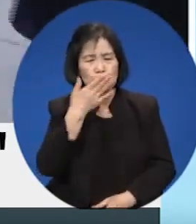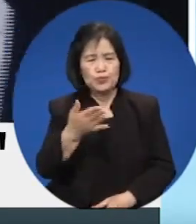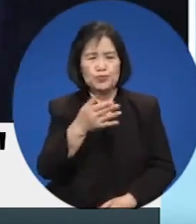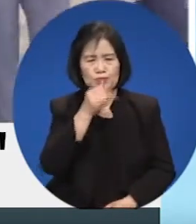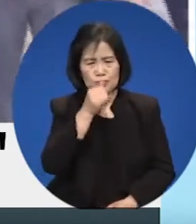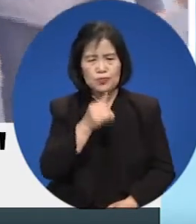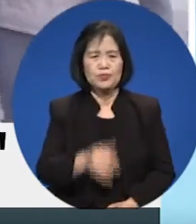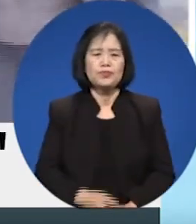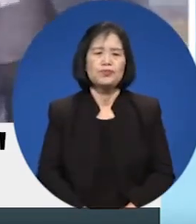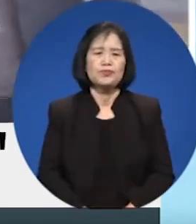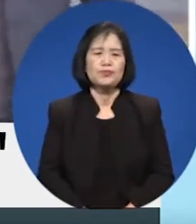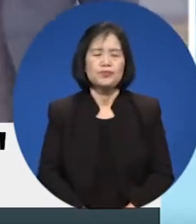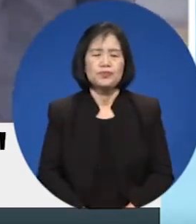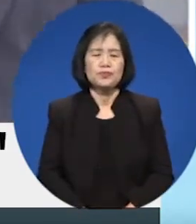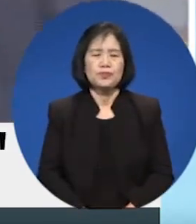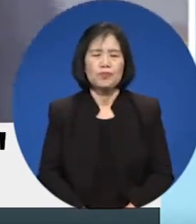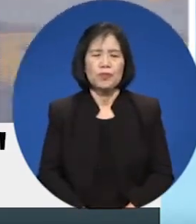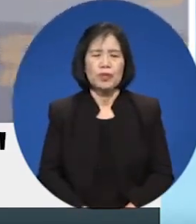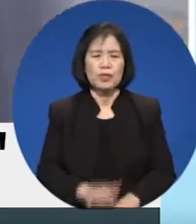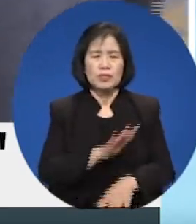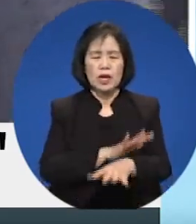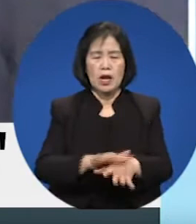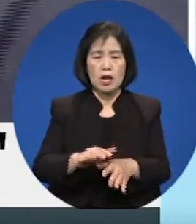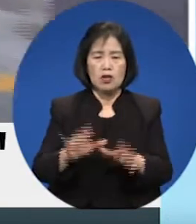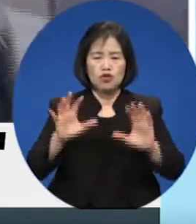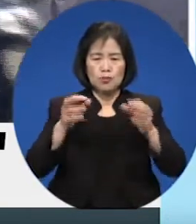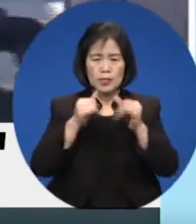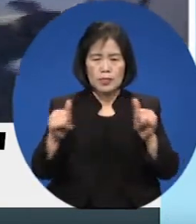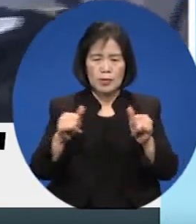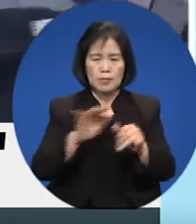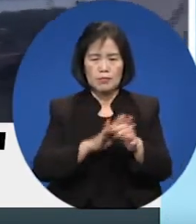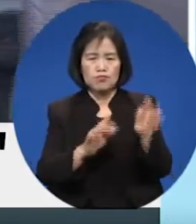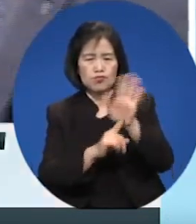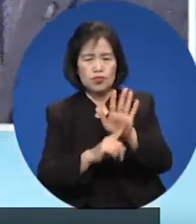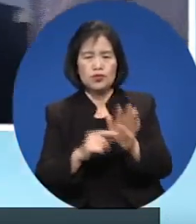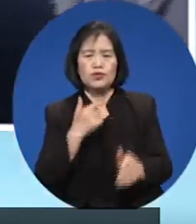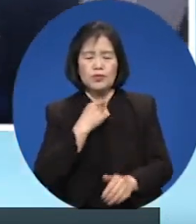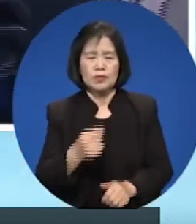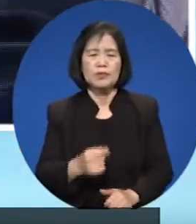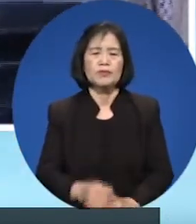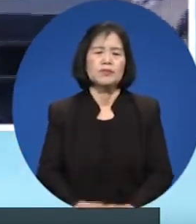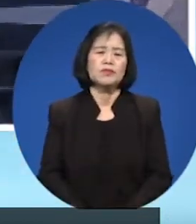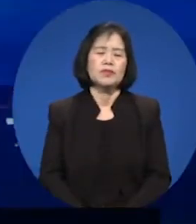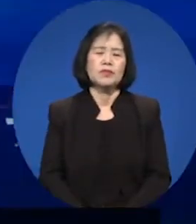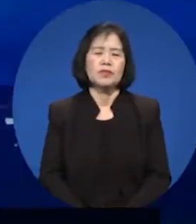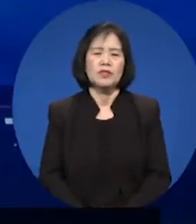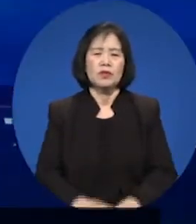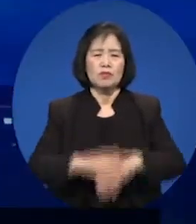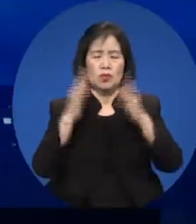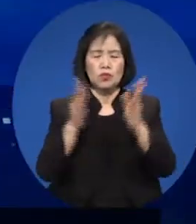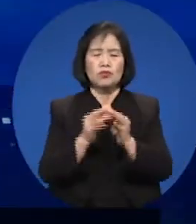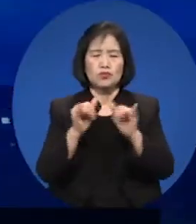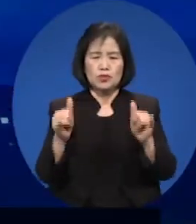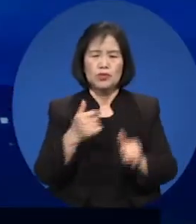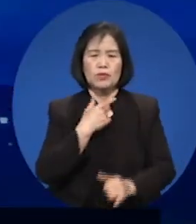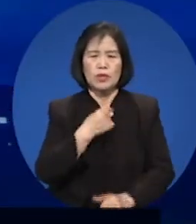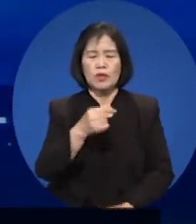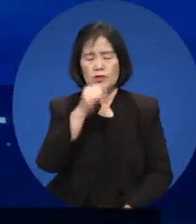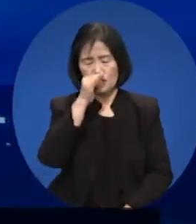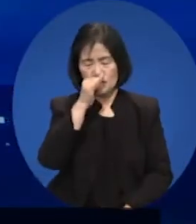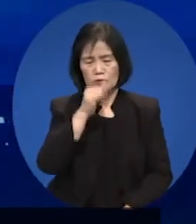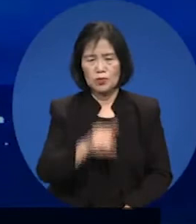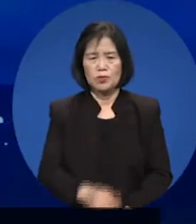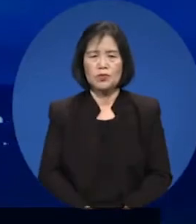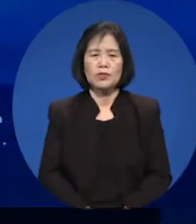그런 것들을 갖다가 검 경이 공유좀 국민들도 보여줬으면 바래 해 겠습니다 아마 모든 분들이 그렇게 바라고 계실 것 같은데